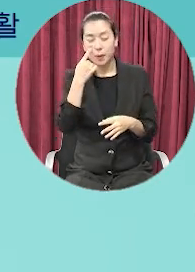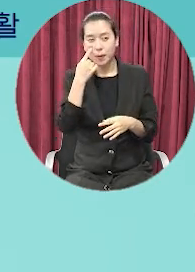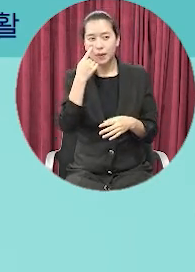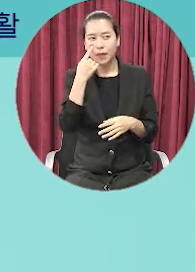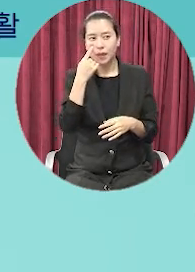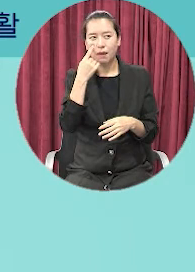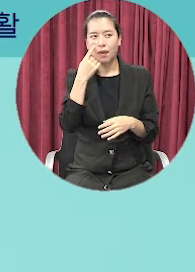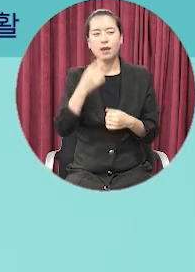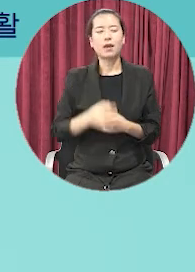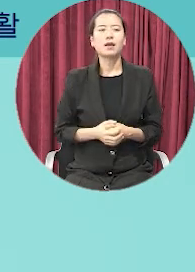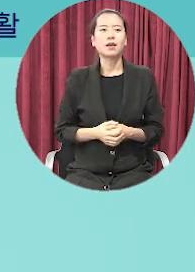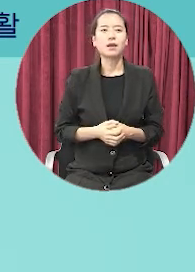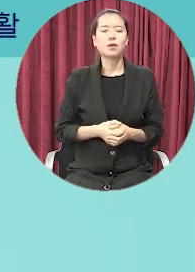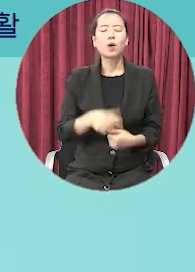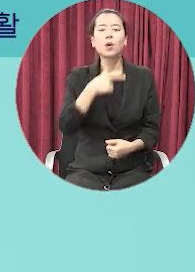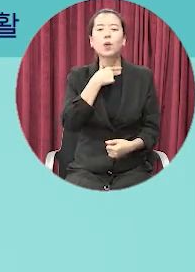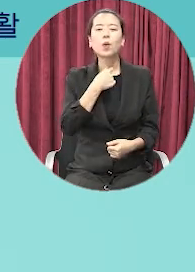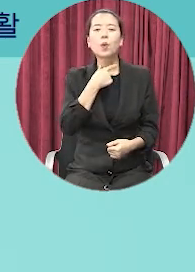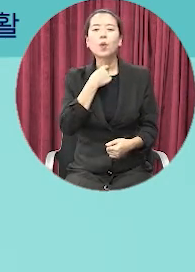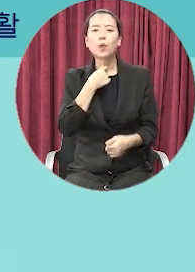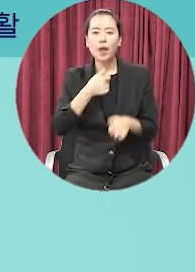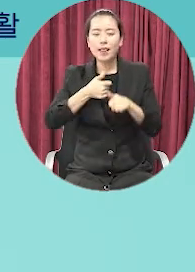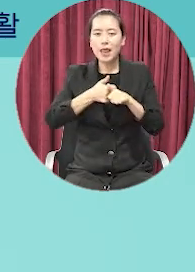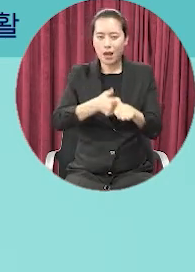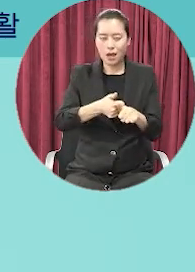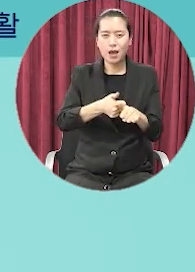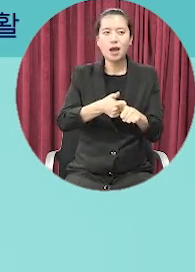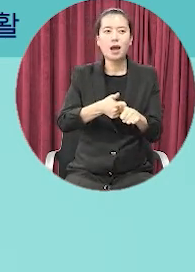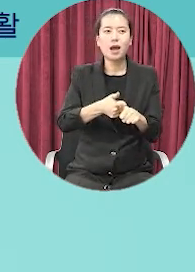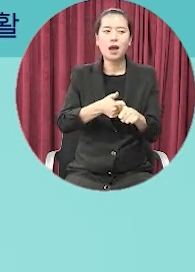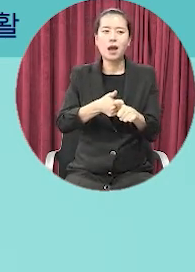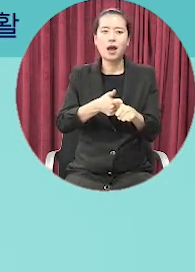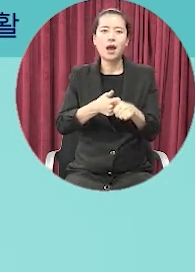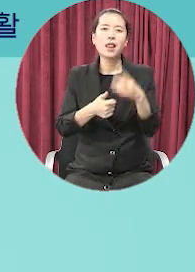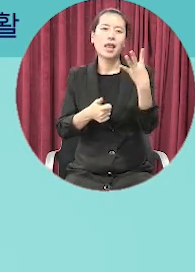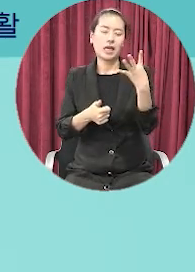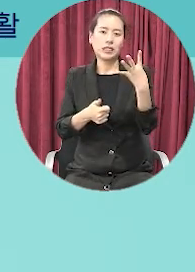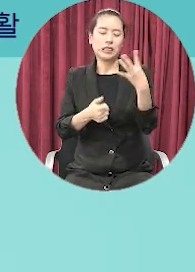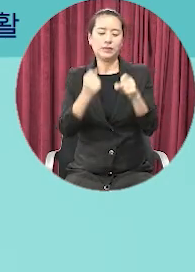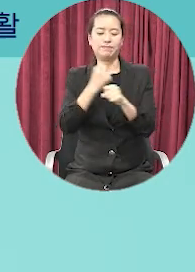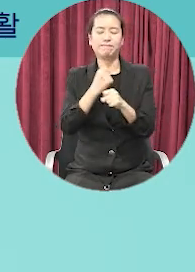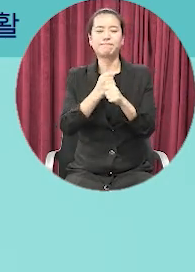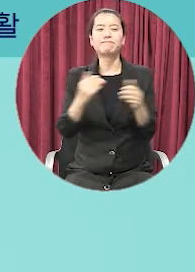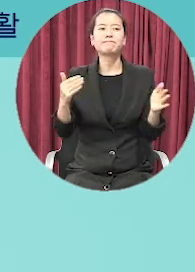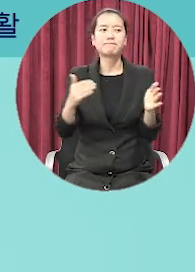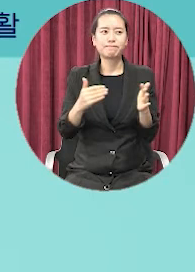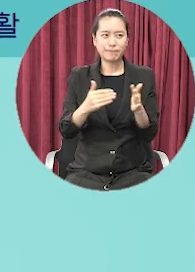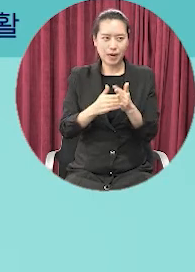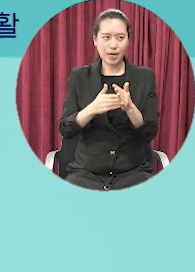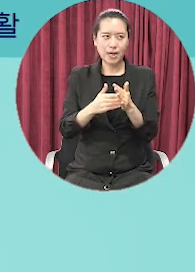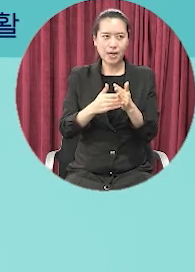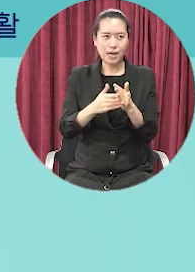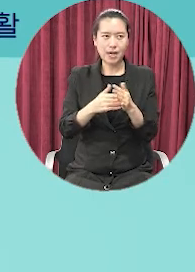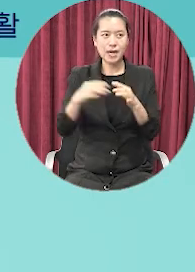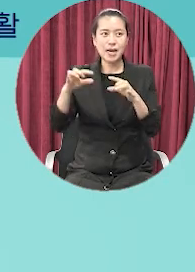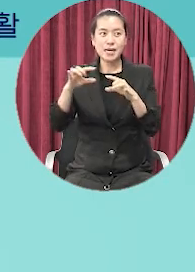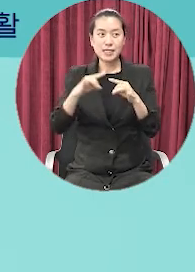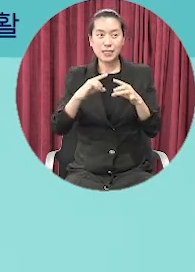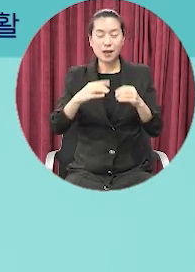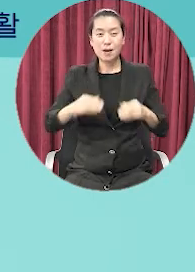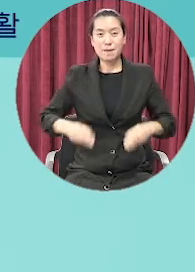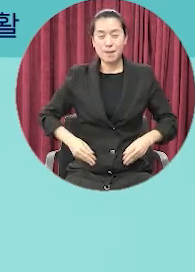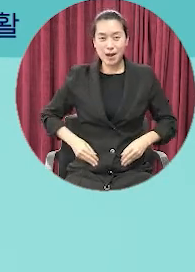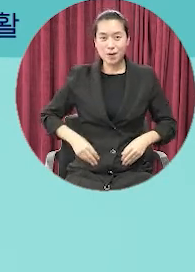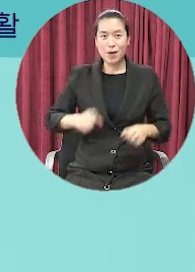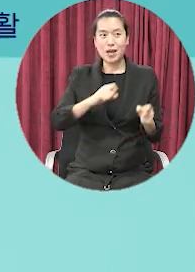대해서 일단 그 니즈에 맞게 한 4가지 정도를 개발을 했습니다. 그래서 신경이성 방광의 재활에 대한 내용과